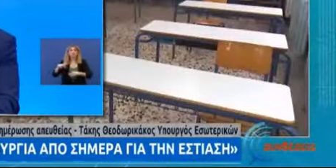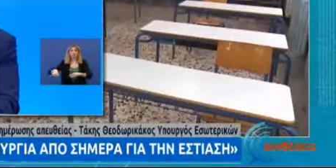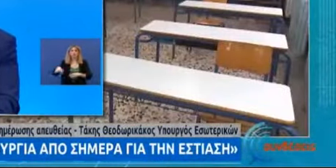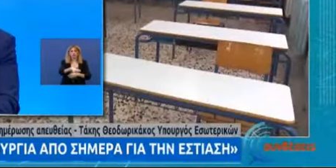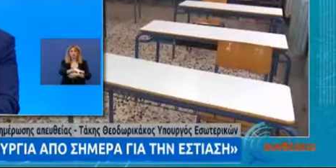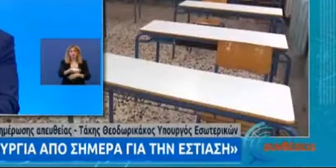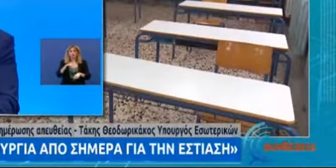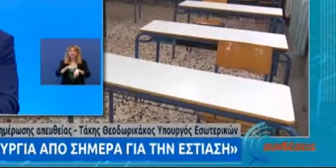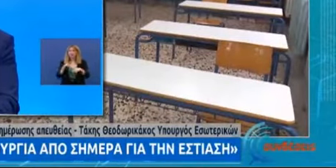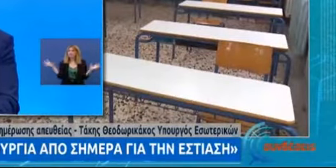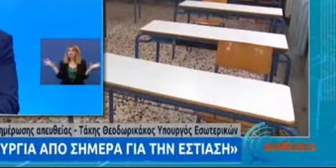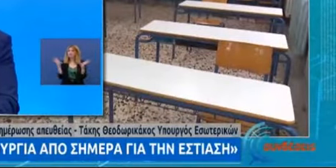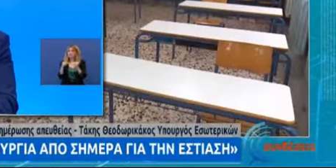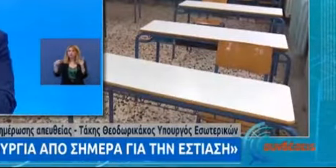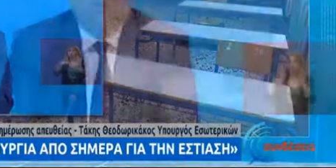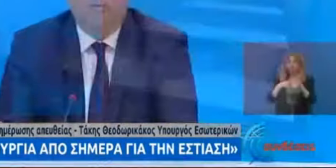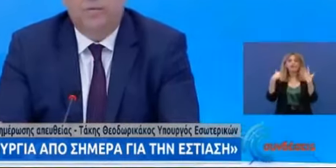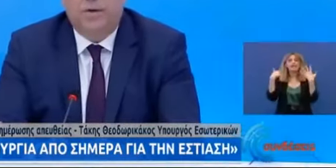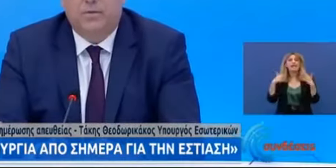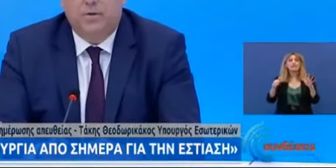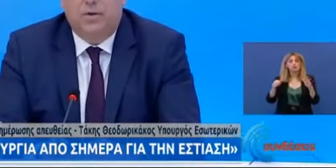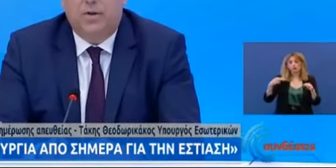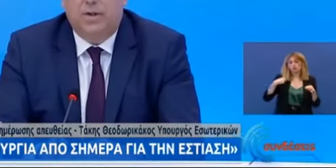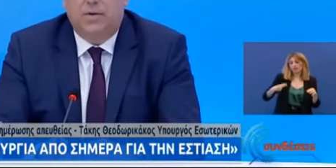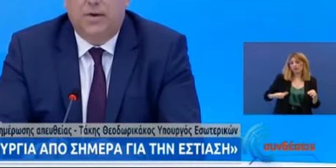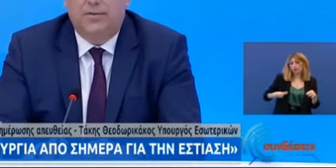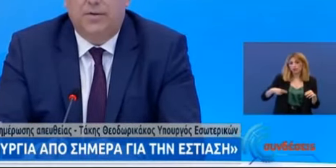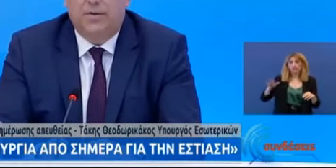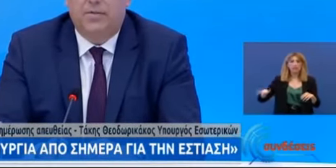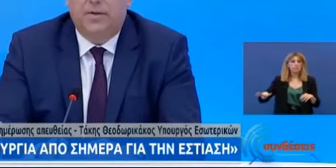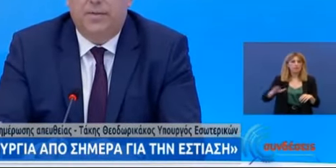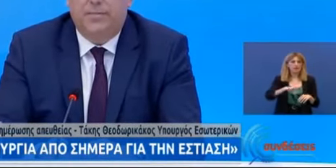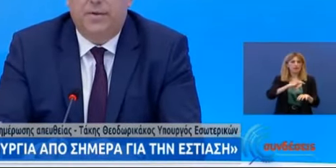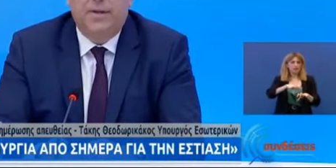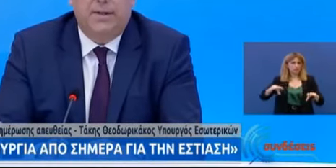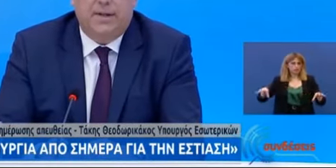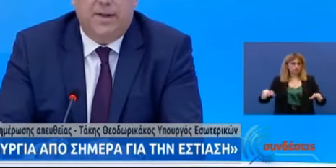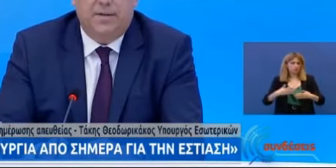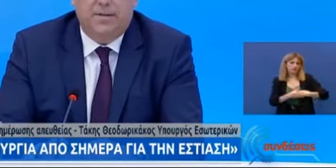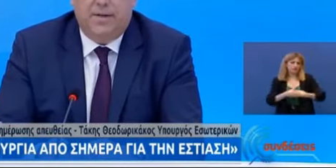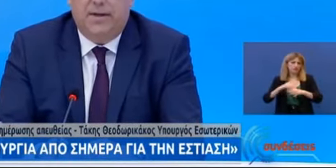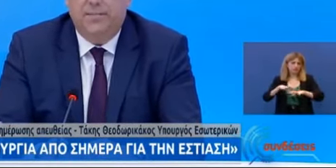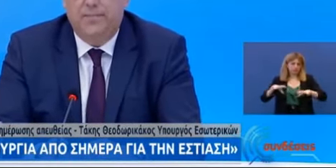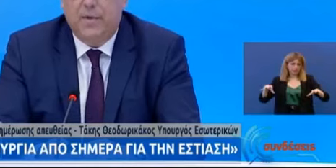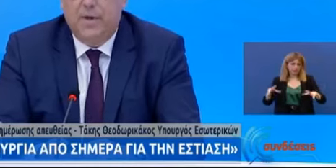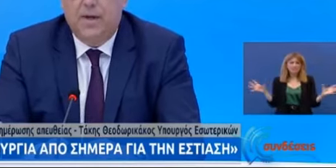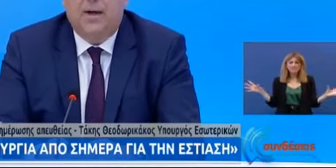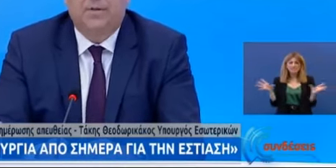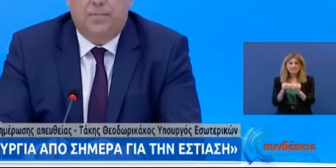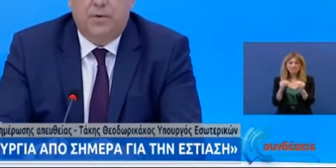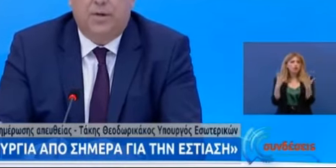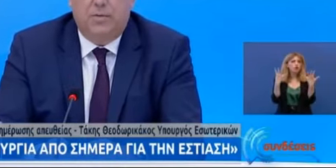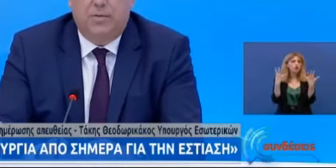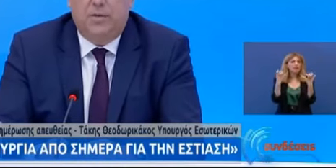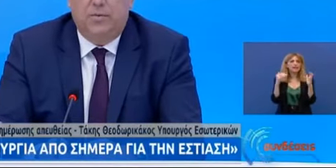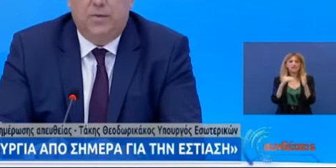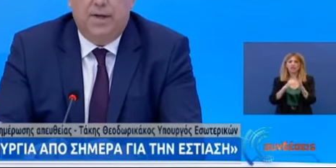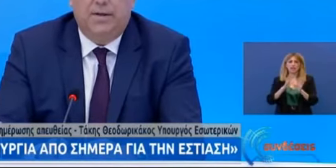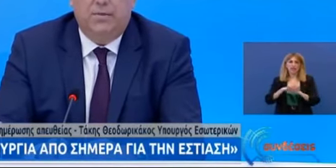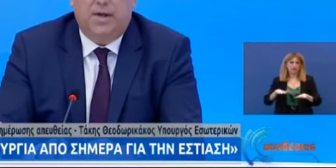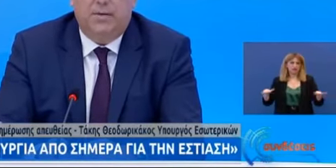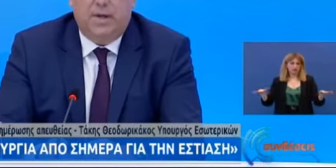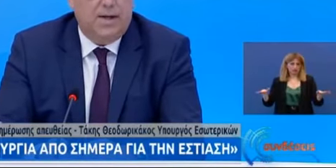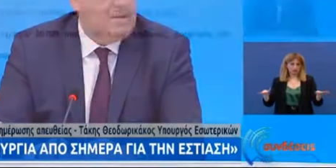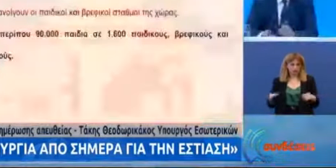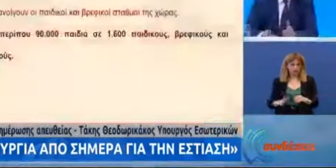βρεφικούς σταθμούς, δημοτικούς παιδικούς σταθμούς που υπάρχουν σε ολόκληρη τη χώρα, φιλοξενούνται περίπου 90.000 παιδιά. Από την 1η Ιουνίου